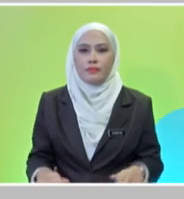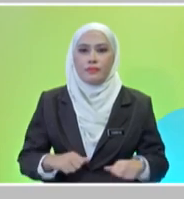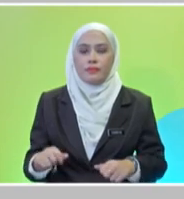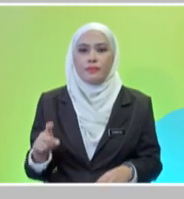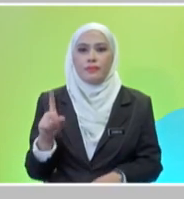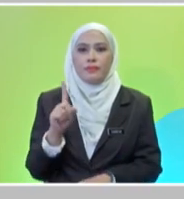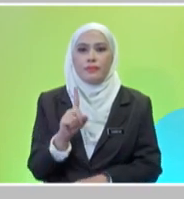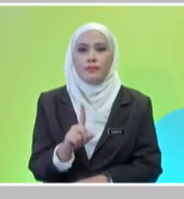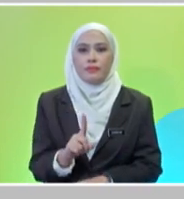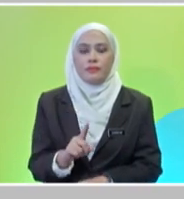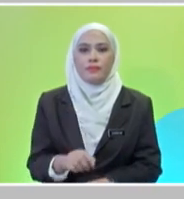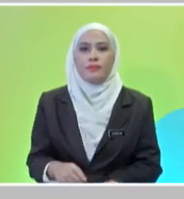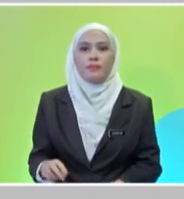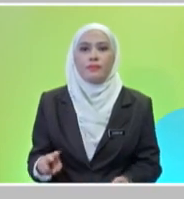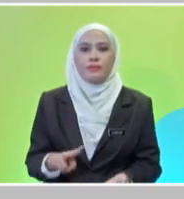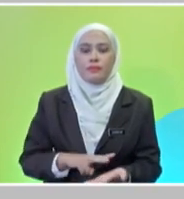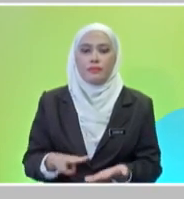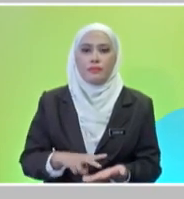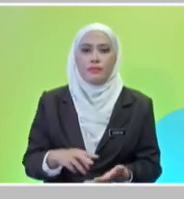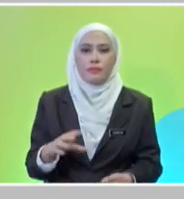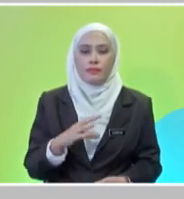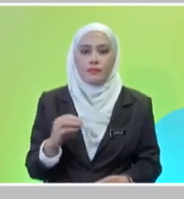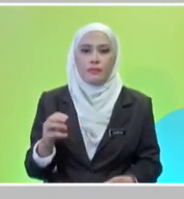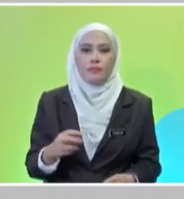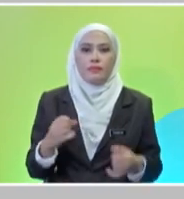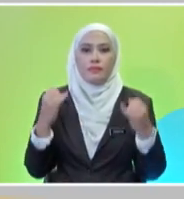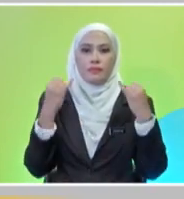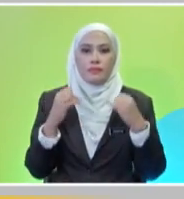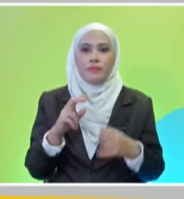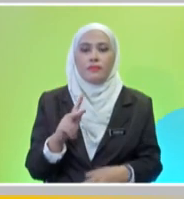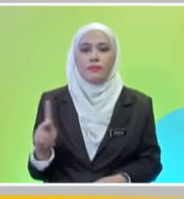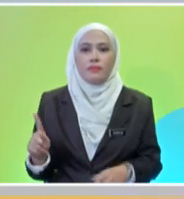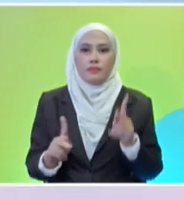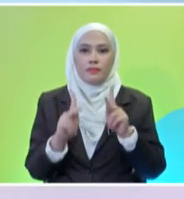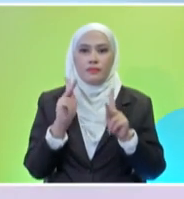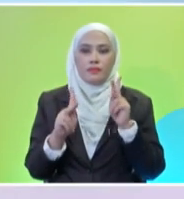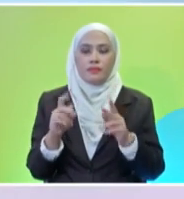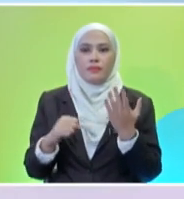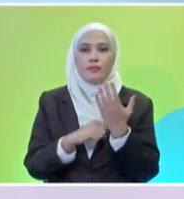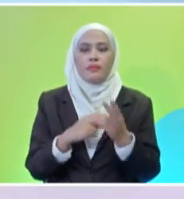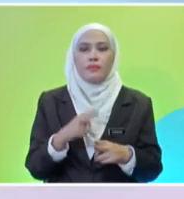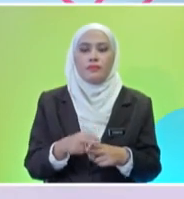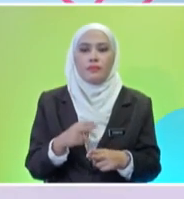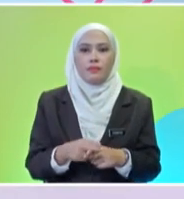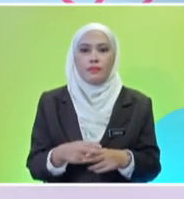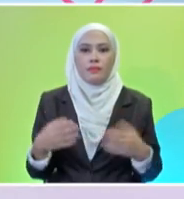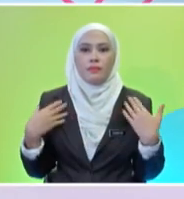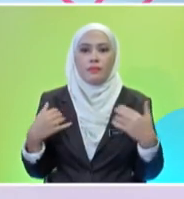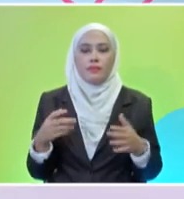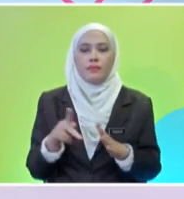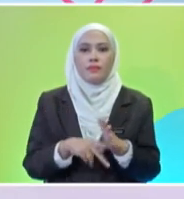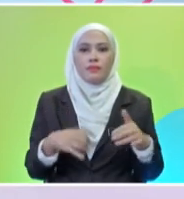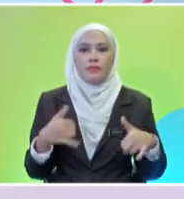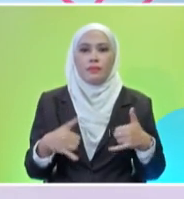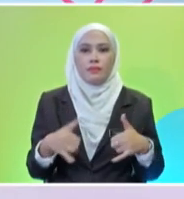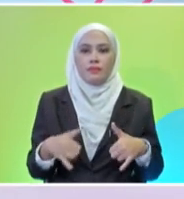sudah menyatakan kata sandiname eh membaca dan menyatakan kata seni nama ada permainan di sini terlihat